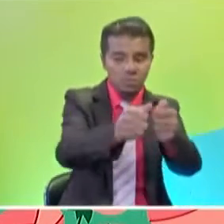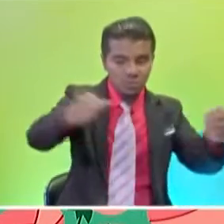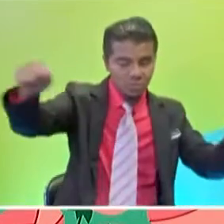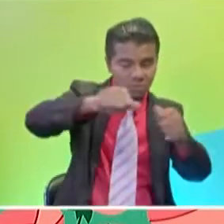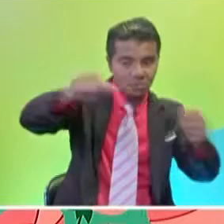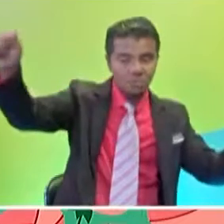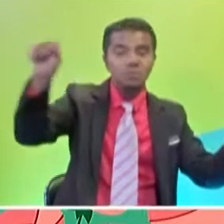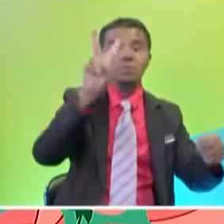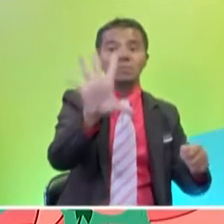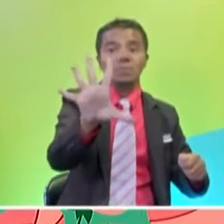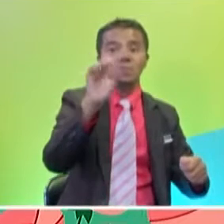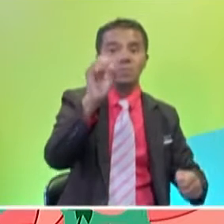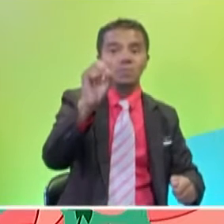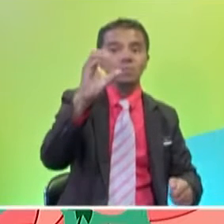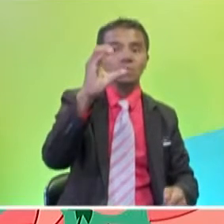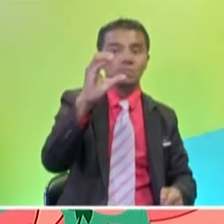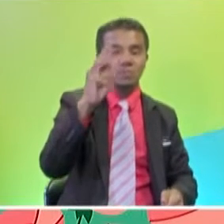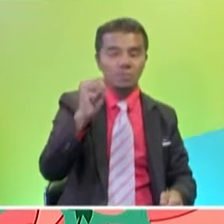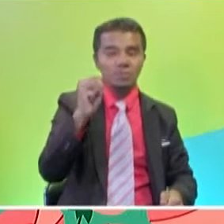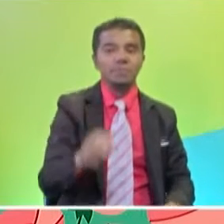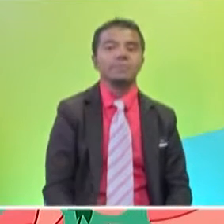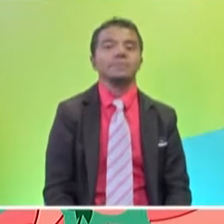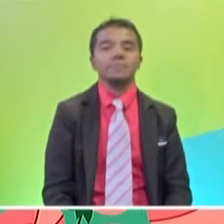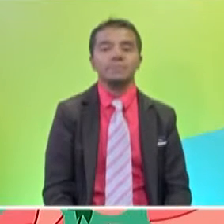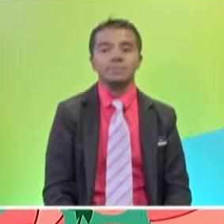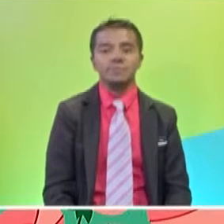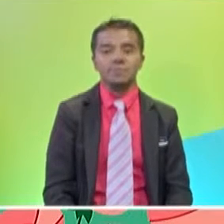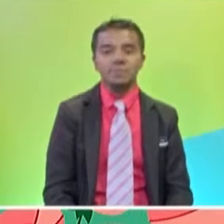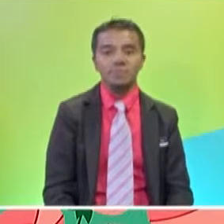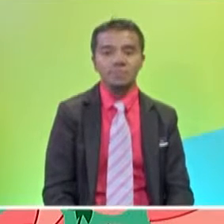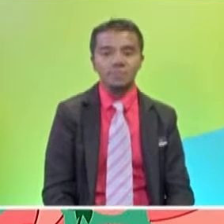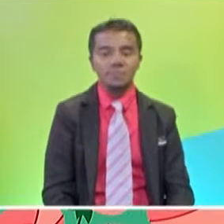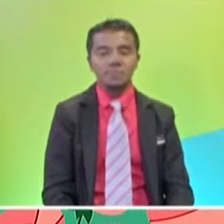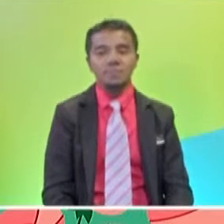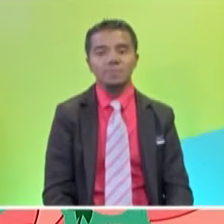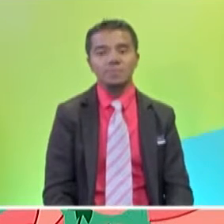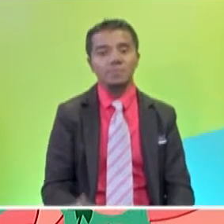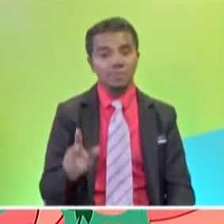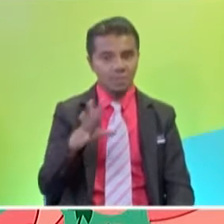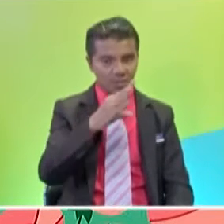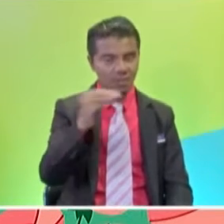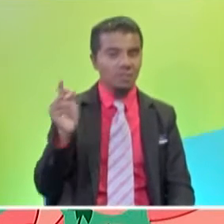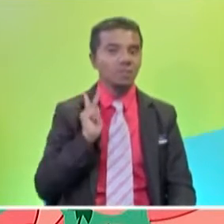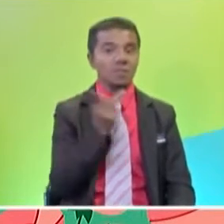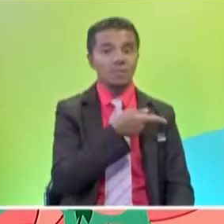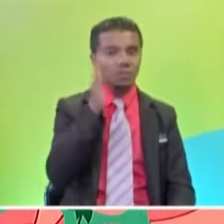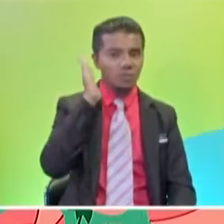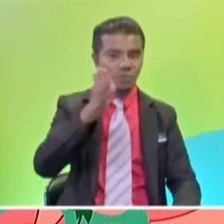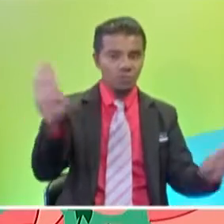Okey, sebab itu kita akan tutup batas tu dengan sukupan yang macam tadi itu dan kita